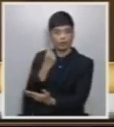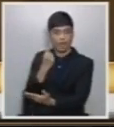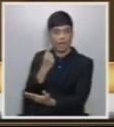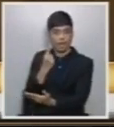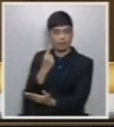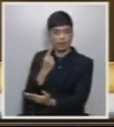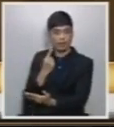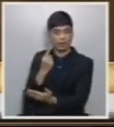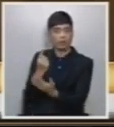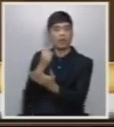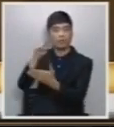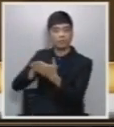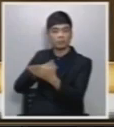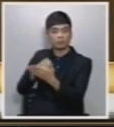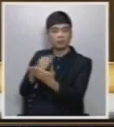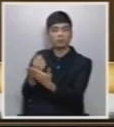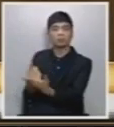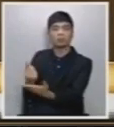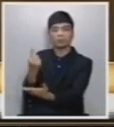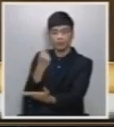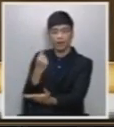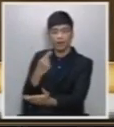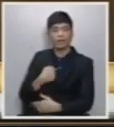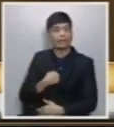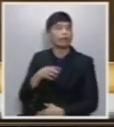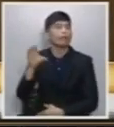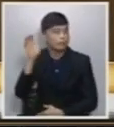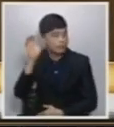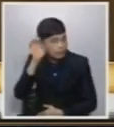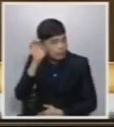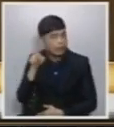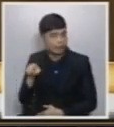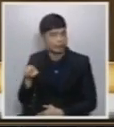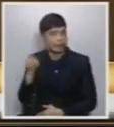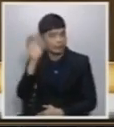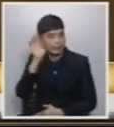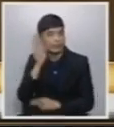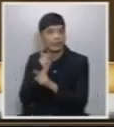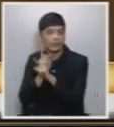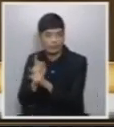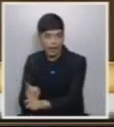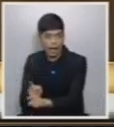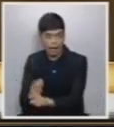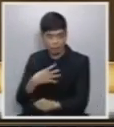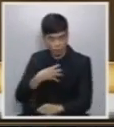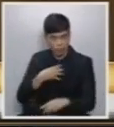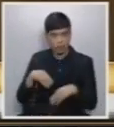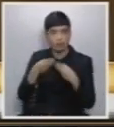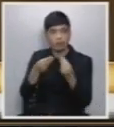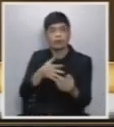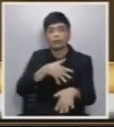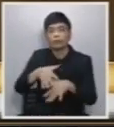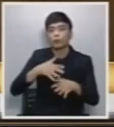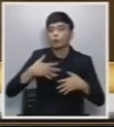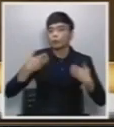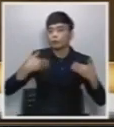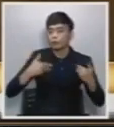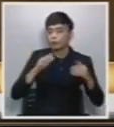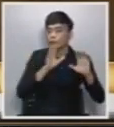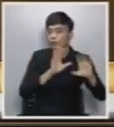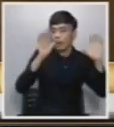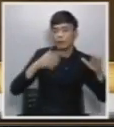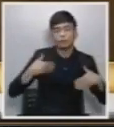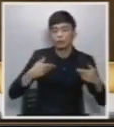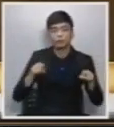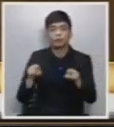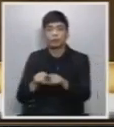ำหนักท่านมากกว่าเพราะว่าเราเชื่อว่าเราอยากให้ประชาชนมีความสุขเหมือนกันทั้งท่านแล้วผมแล้วก็รัฐบาลฉะ